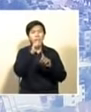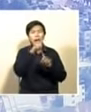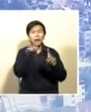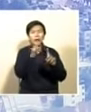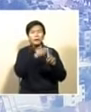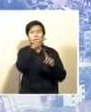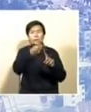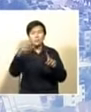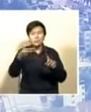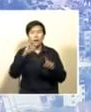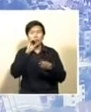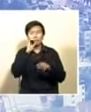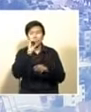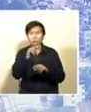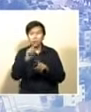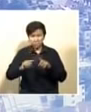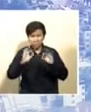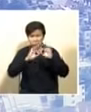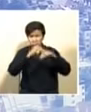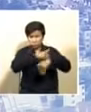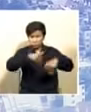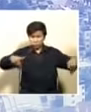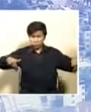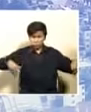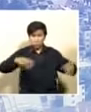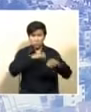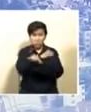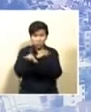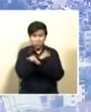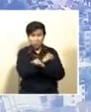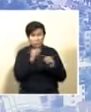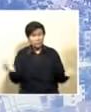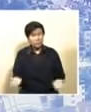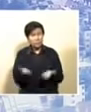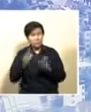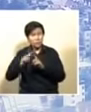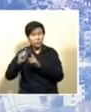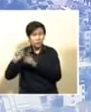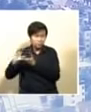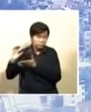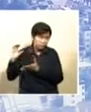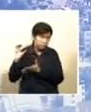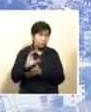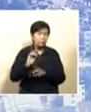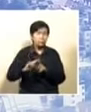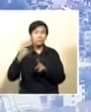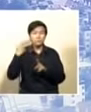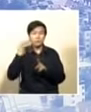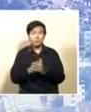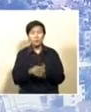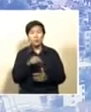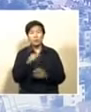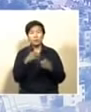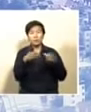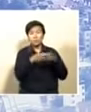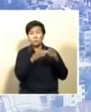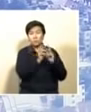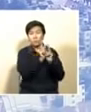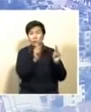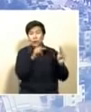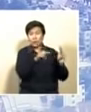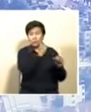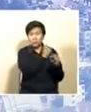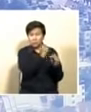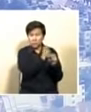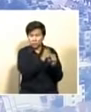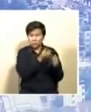ได้กล่าวถึงการทำงานนะครับของทางคณะกรรมการชุดนี้นะครับซึ่งจะต้องมีการเสริมเติมนะครับสิ่ง